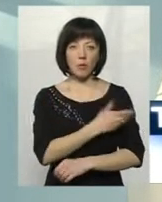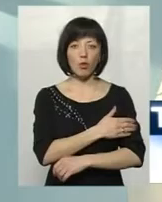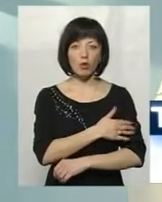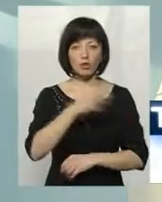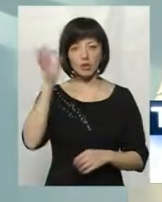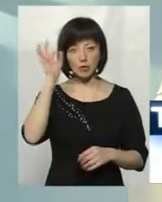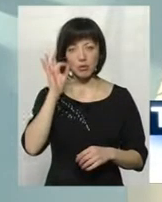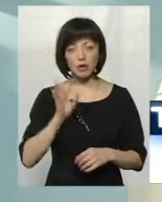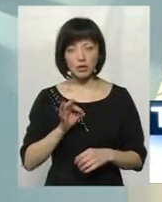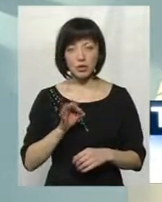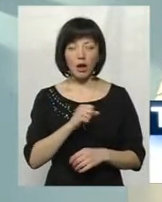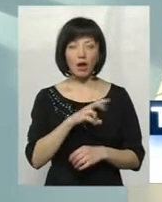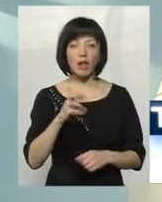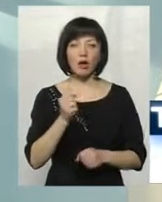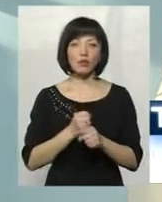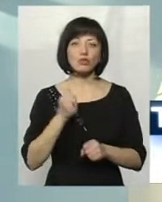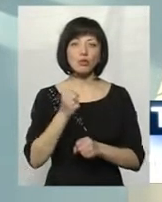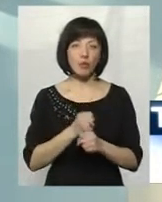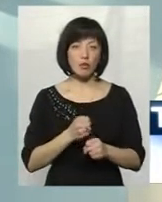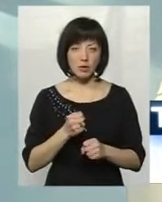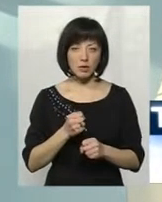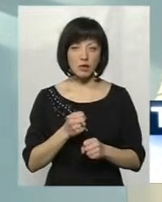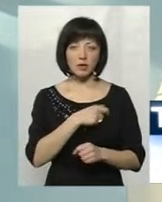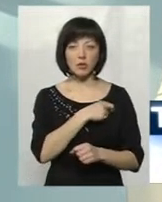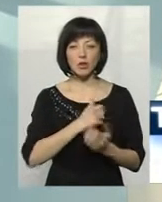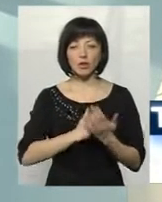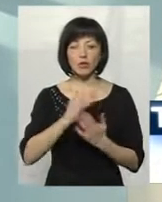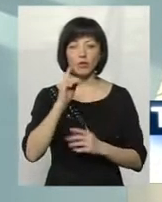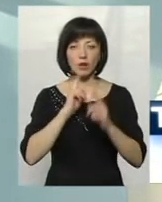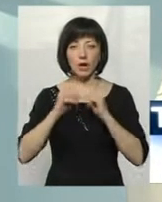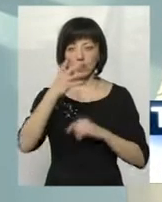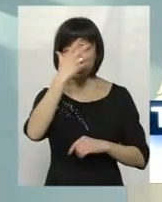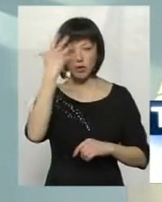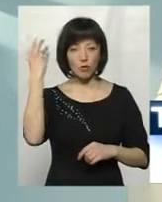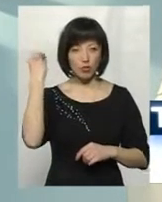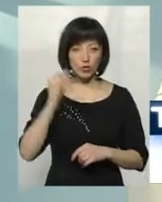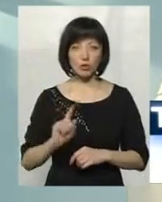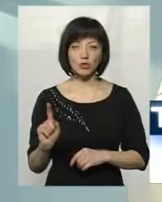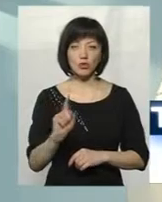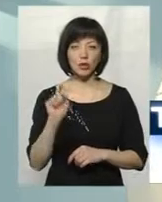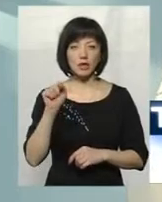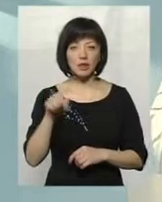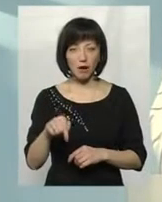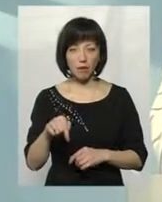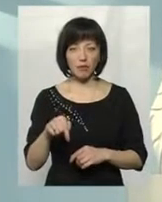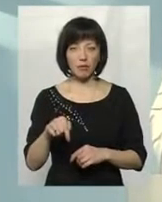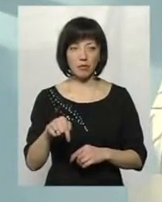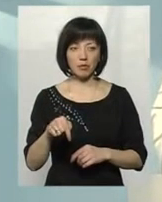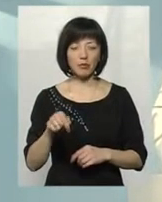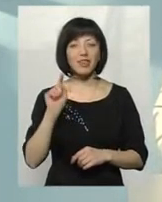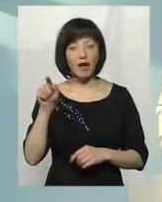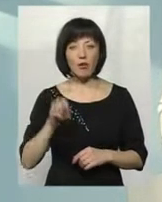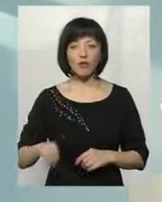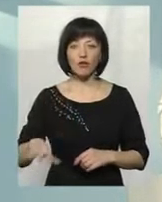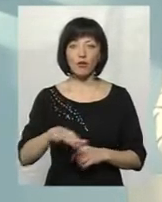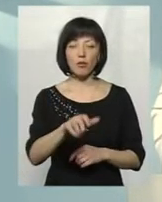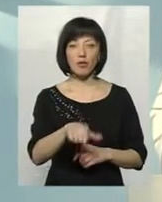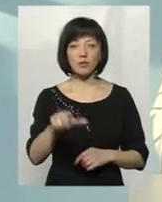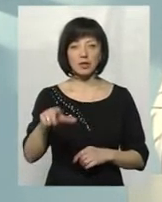Німеччини. Але розробники і депутати Верховної Ради забули, що там в Європі